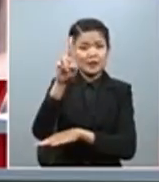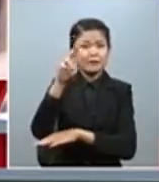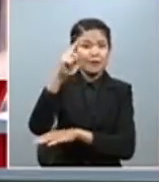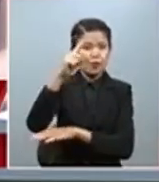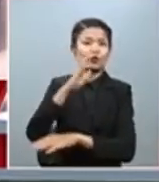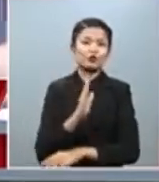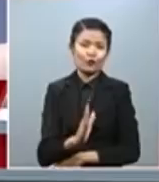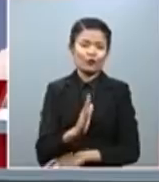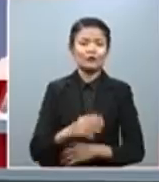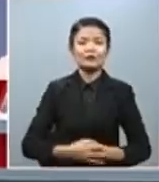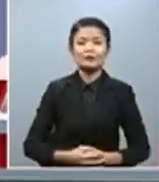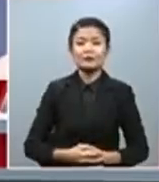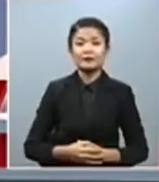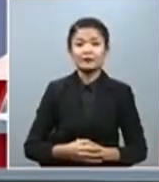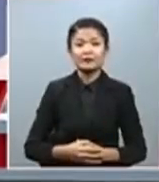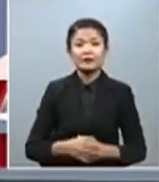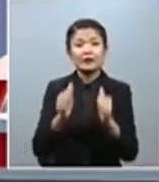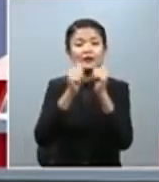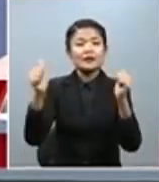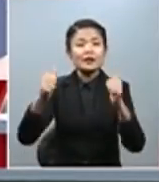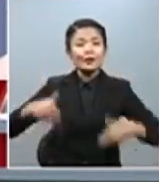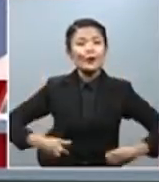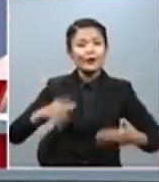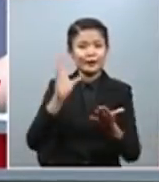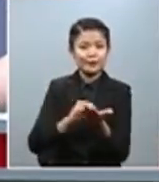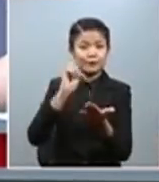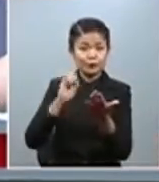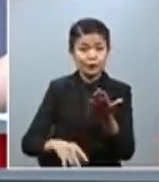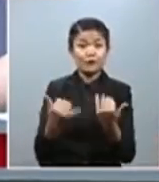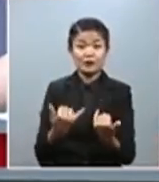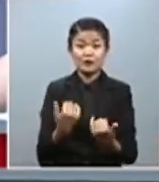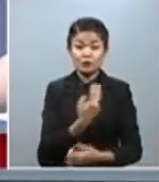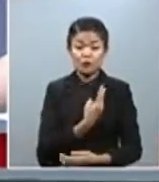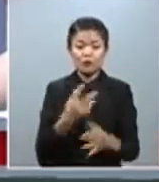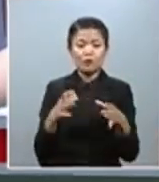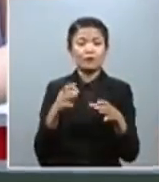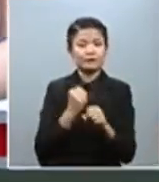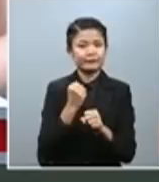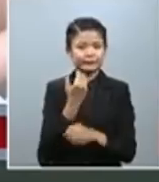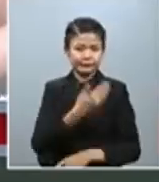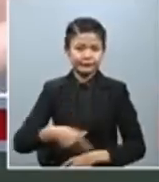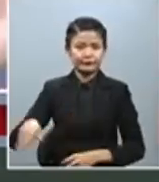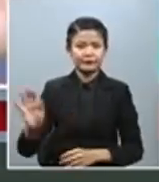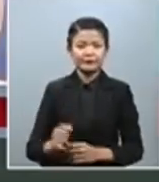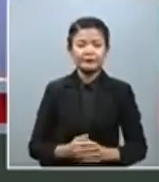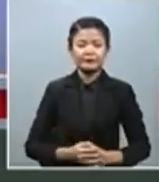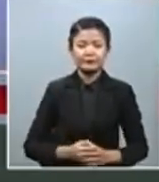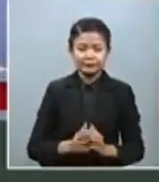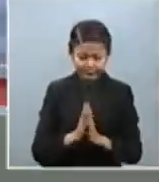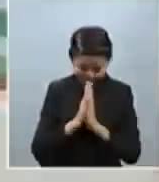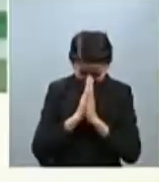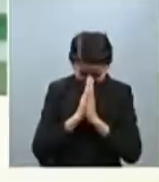งนะคะ และปิดท้ายกันที่เรื่องราวดีๆพร้อมเสียงหัวเราะในเก็บตกนะครับส่วนเรา2คนพร้อมทีมงานลาคุณผู้ชมไปก่อนเลยสวัสดีครับ สวัสดีค่ะ